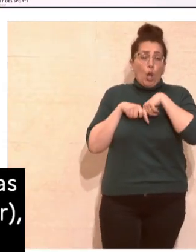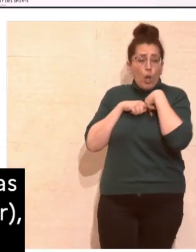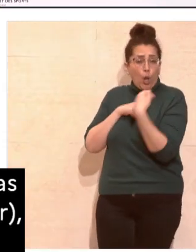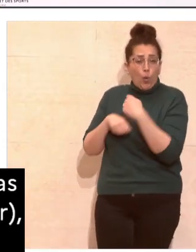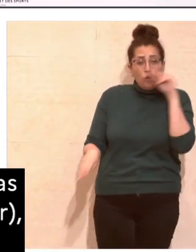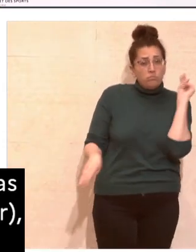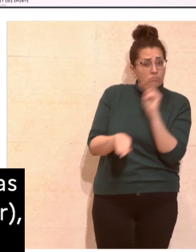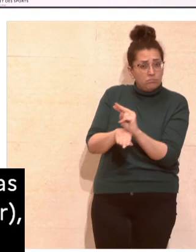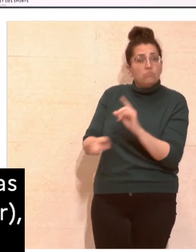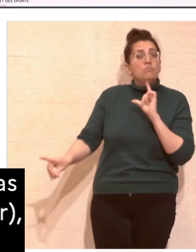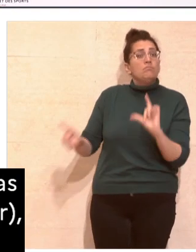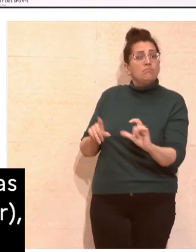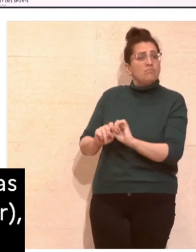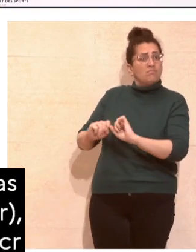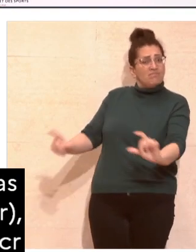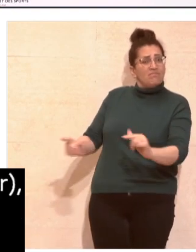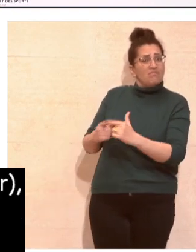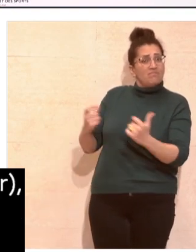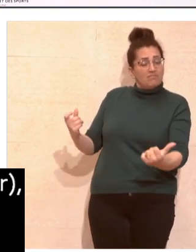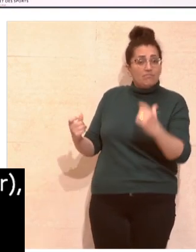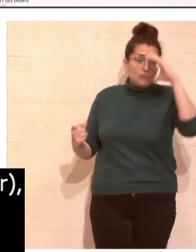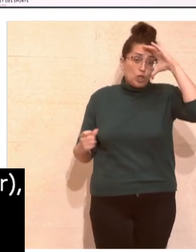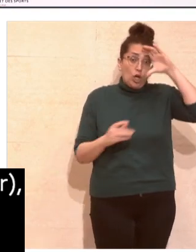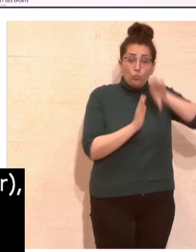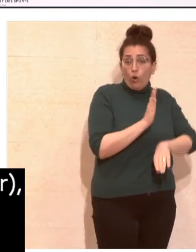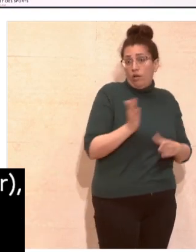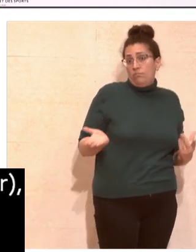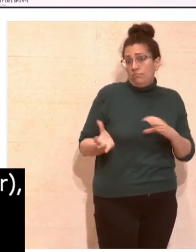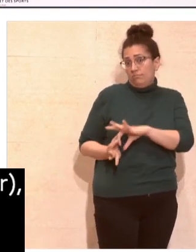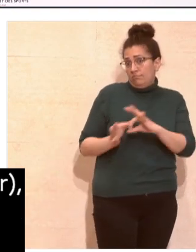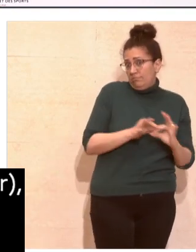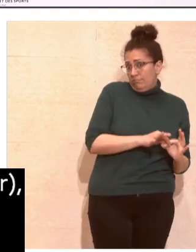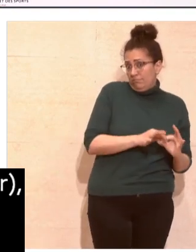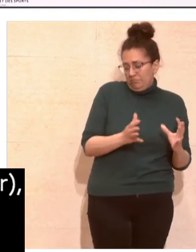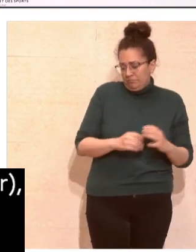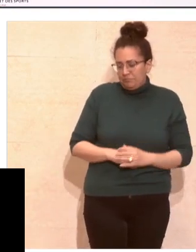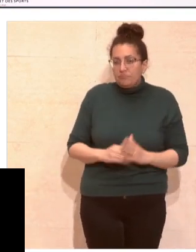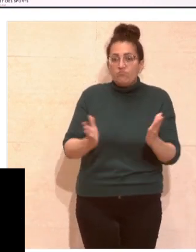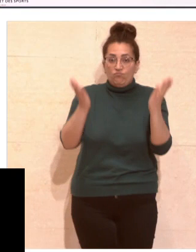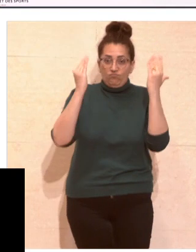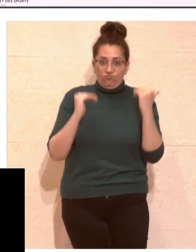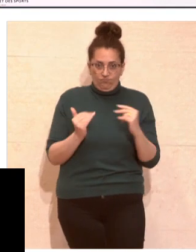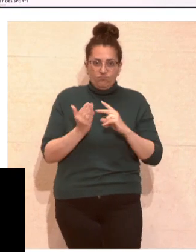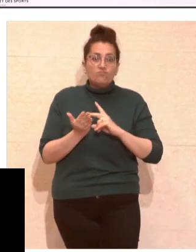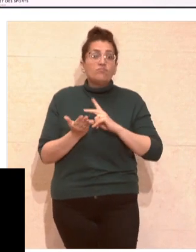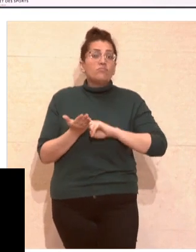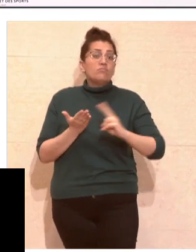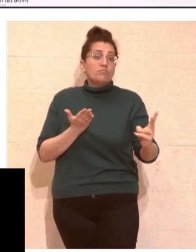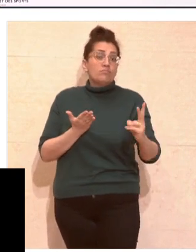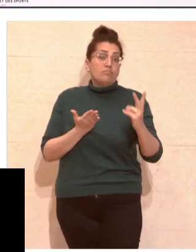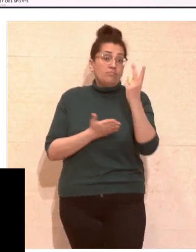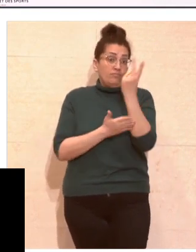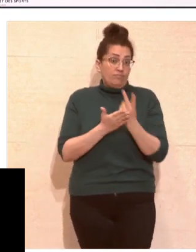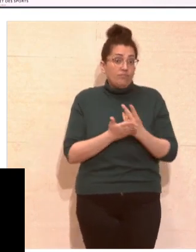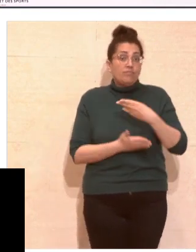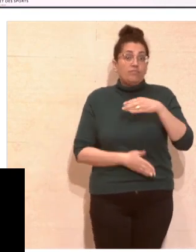temps sur les écrans, moins vous avez d'heures de sommeil. Le graphique d'en dessous, qu'est-ce qu'on voit? C'est en fait la sécrétion de